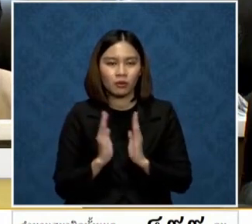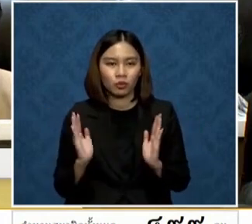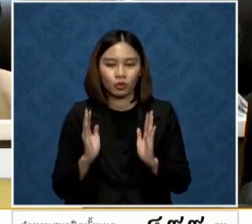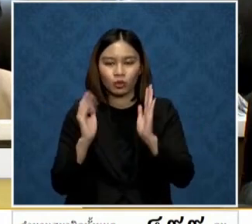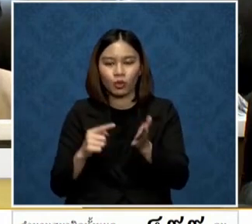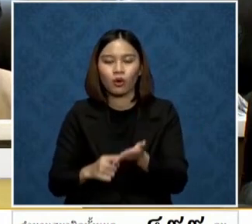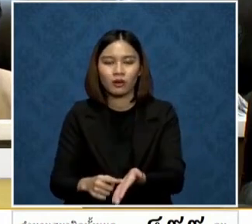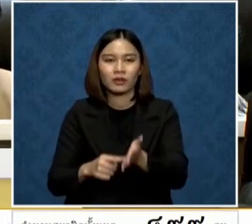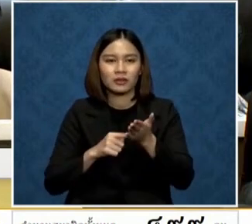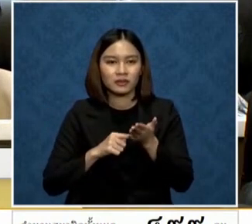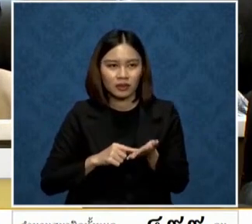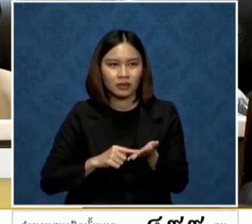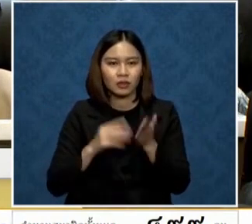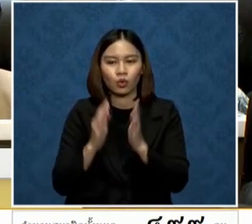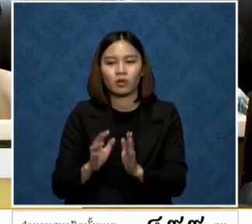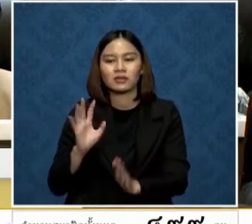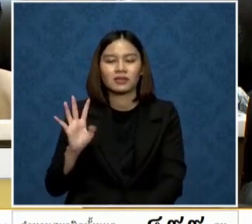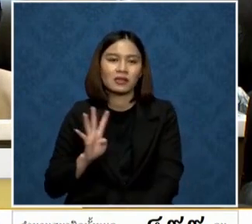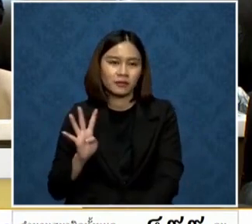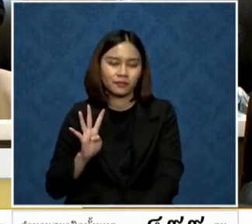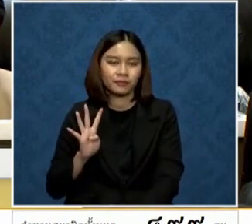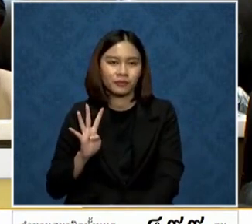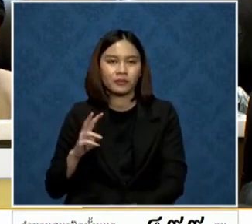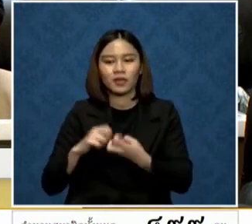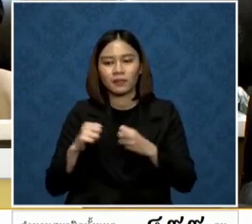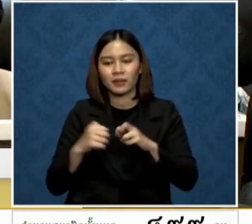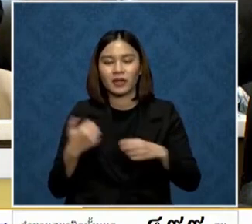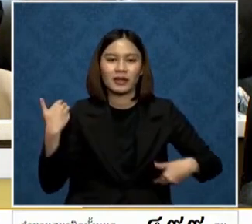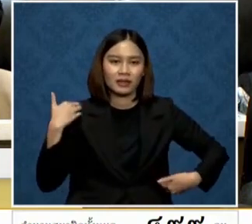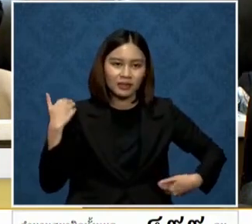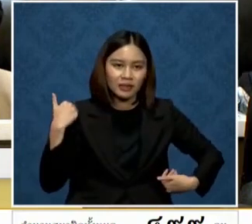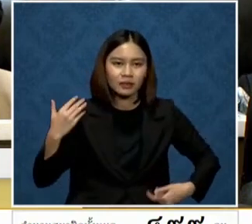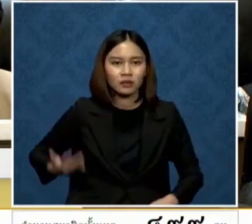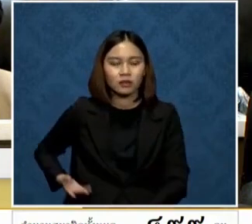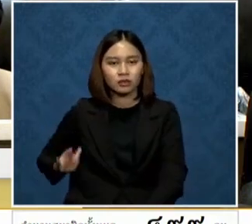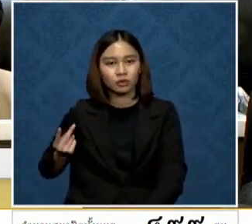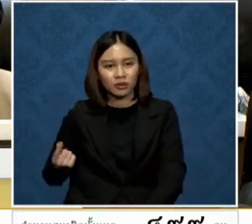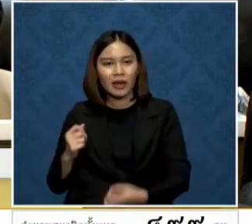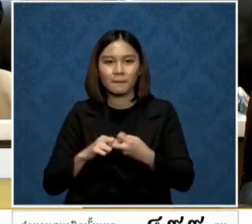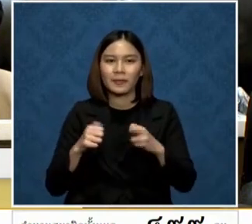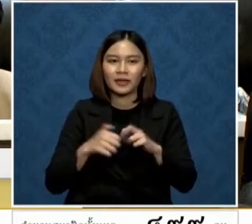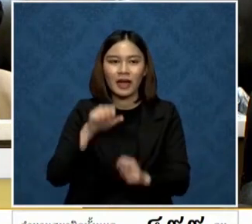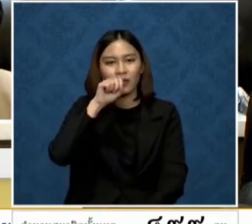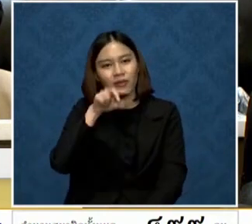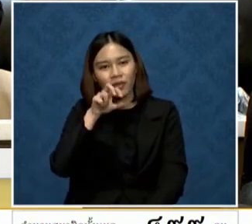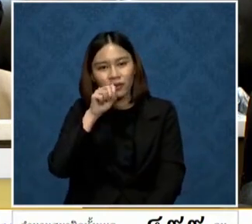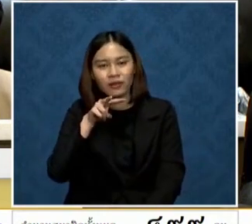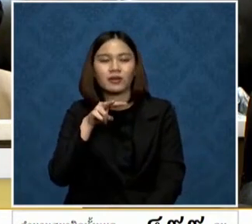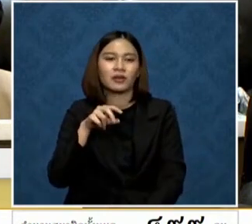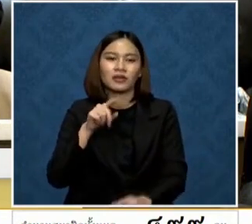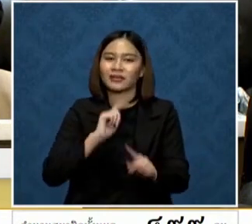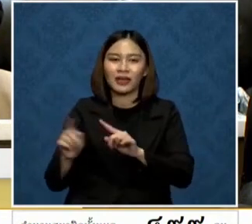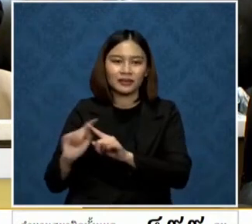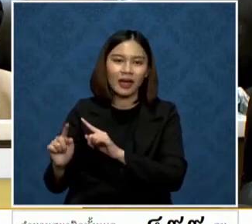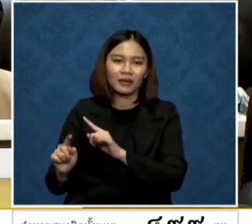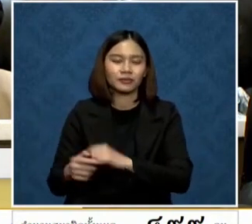เสนอยติทั้ง 3-4ท่านนะครับปัญหาของลิงปัญหาของสุนัขปัญหาของตัวตะกวดตัวอะไรต่างๆ